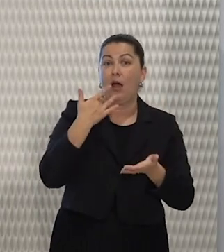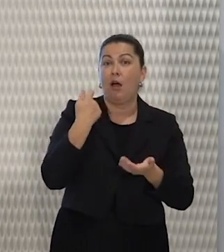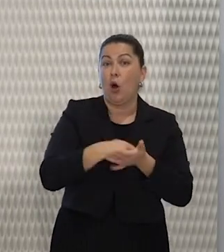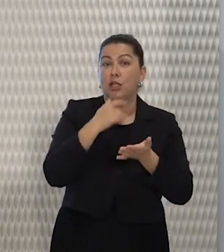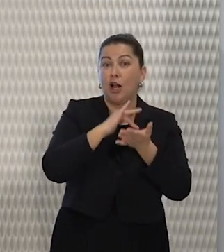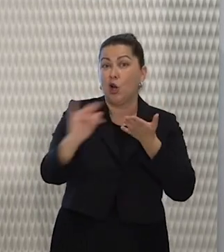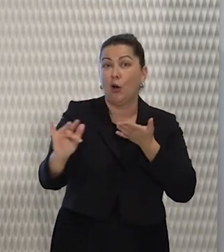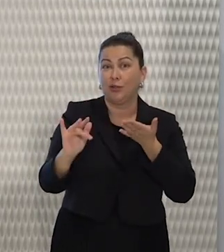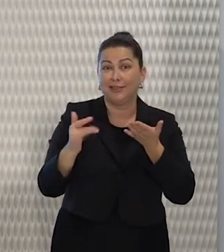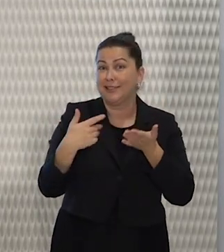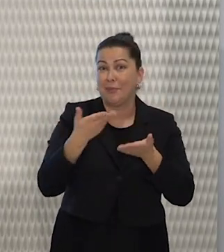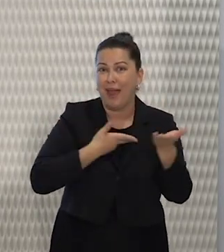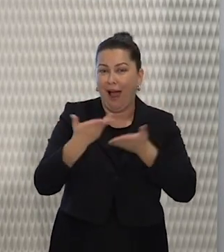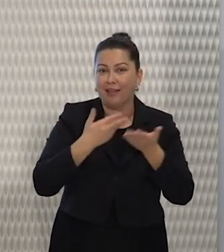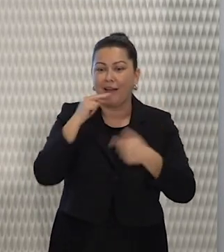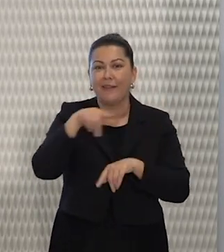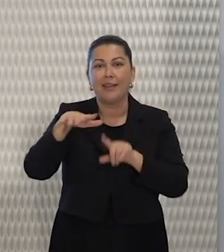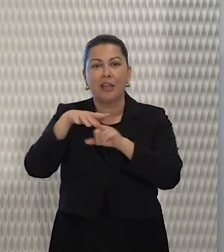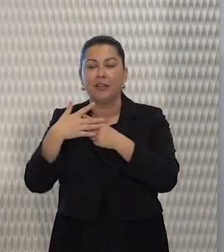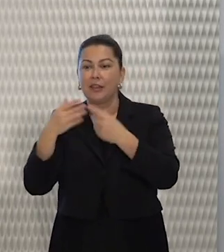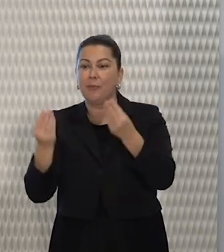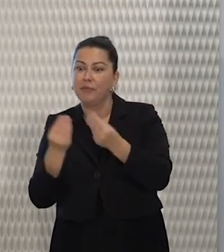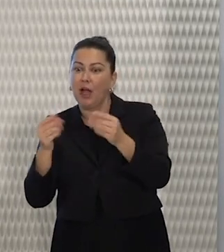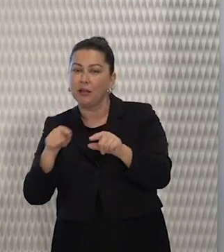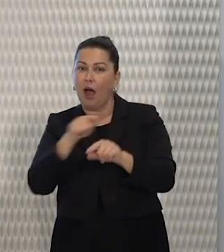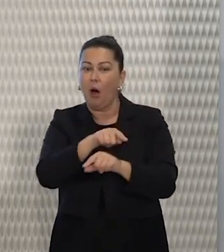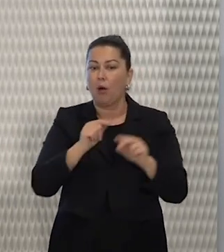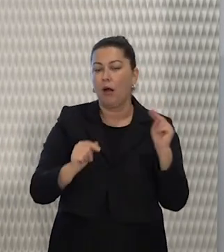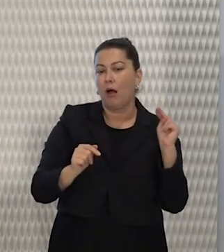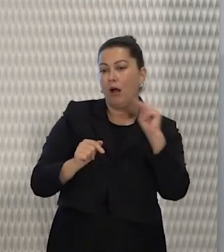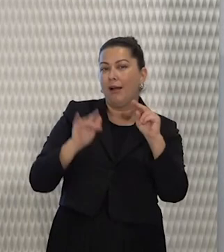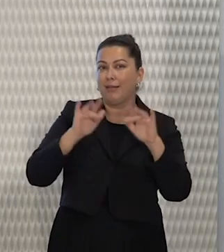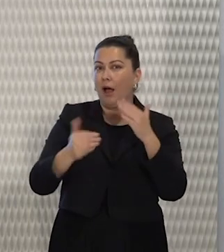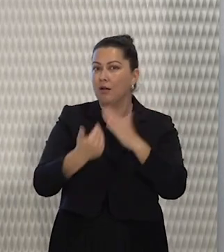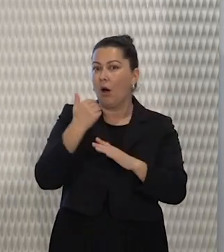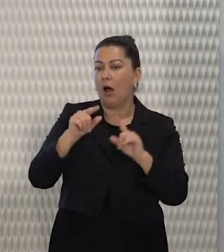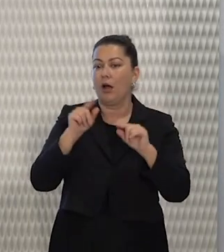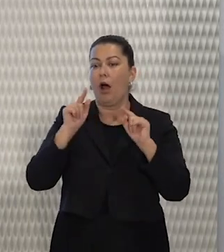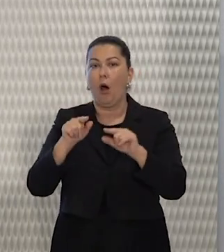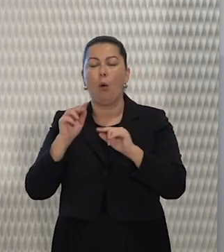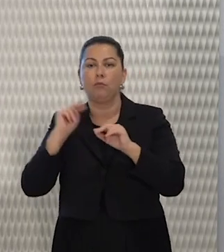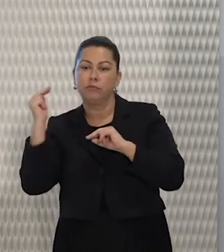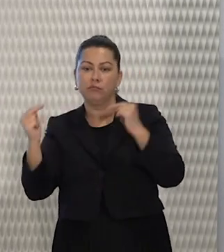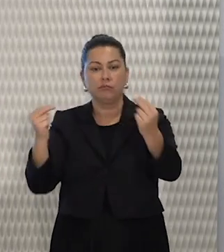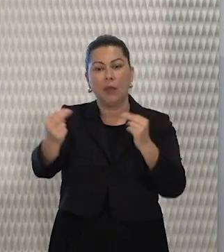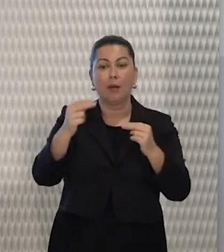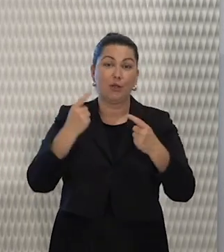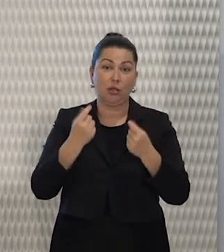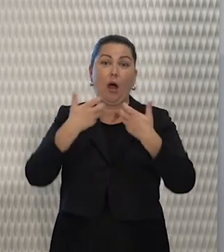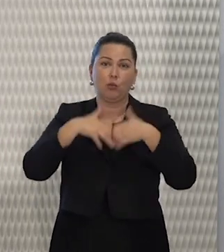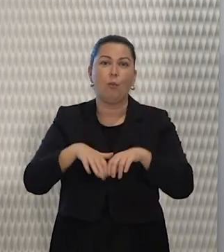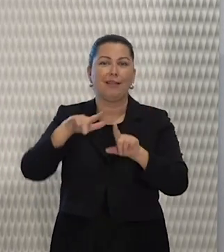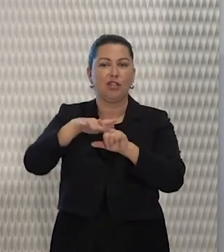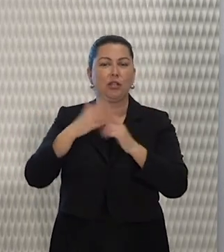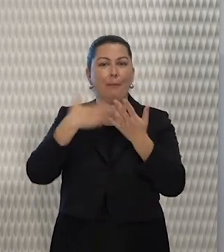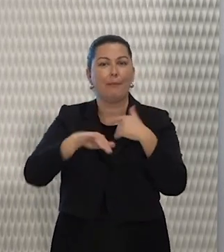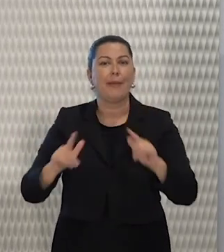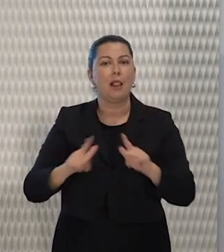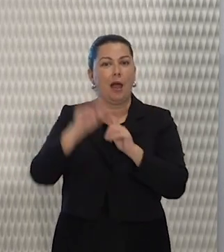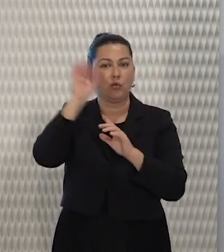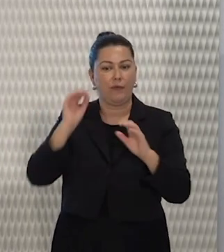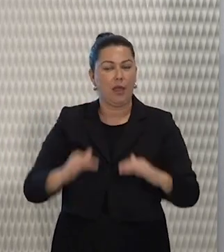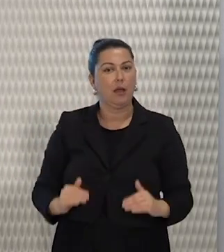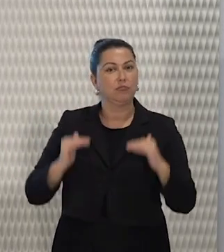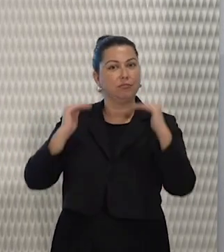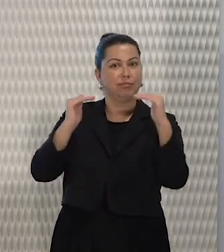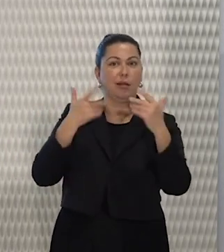Teams sehr divers sind, ich habe unterschiedliche Perspektiven, die einfach Team wesentlich leistungsfähiger machen, und das ist normal.